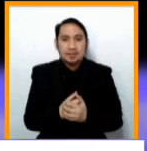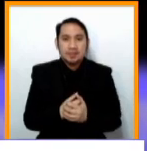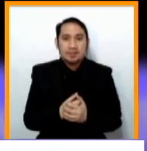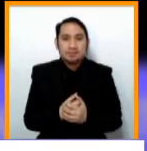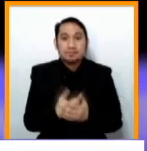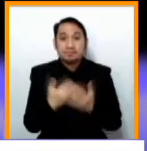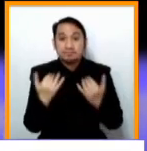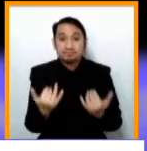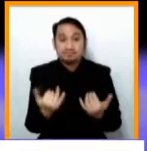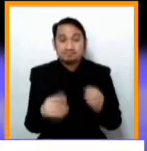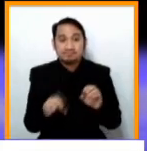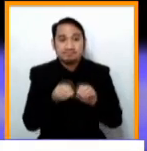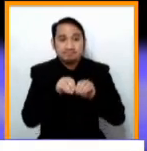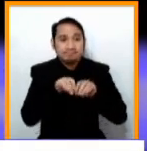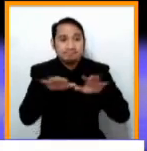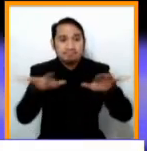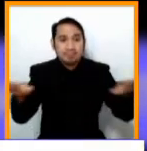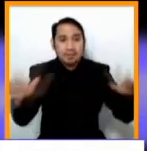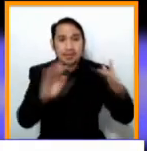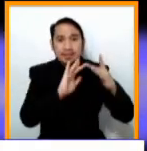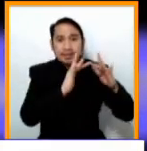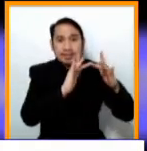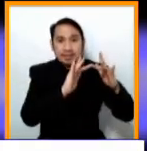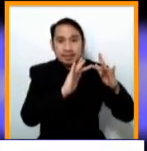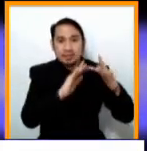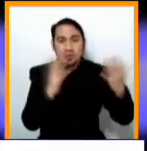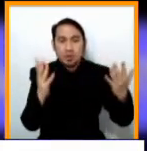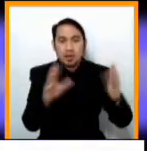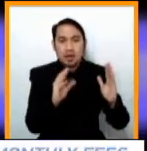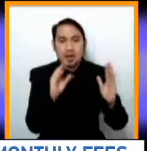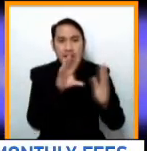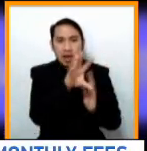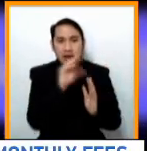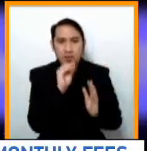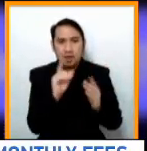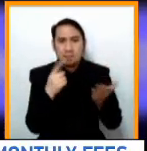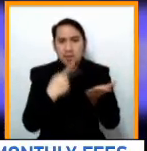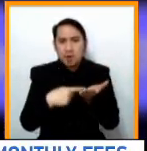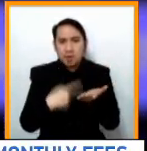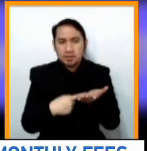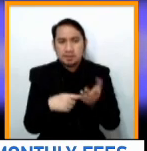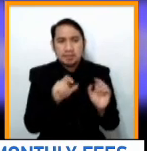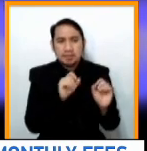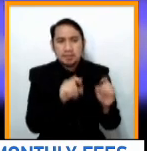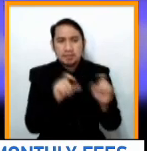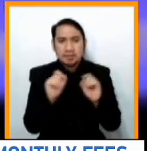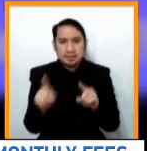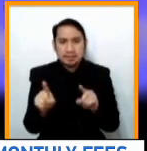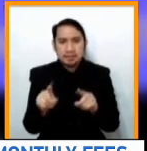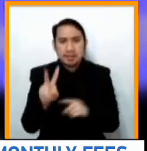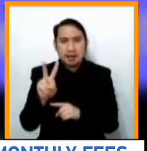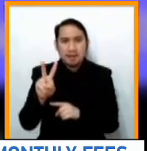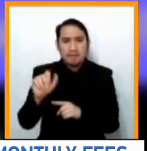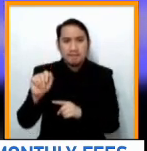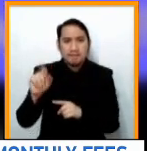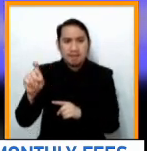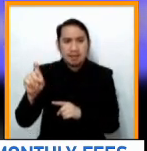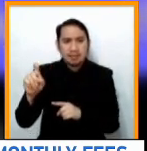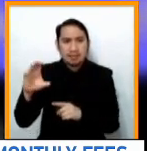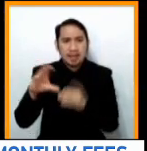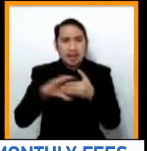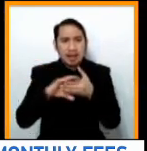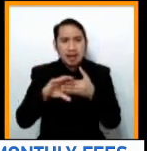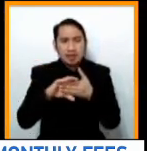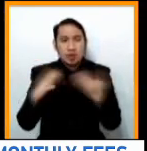Nag-viral naman sa social media ang isang screenshot ng usapan sa umano'y bentahan ng COVID-19 vaccination card sa Lapu-Lapu City,